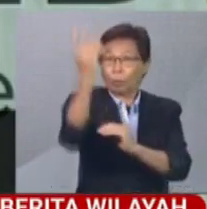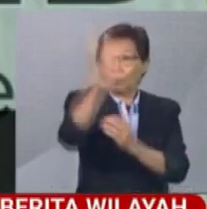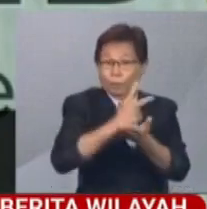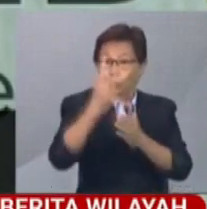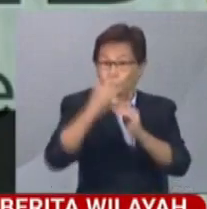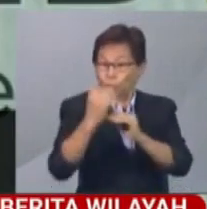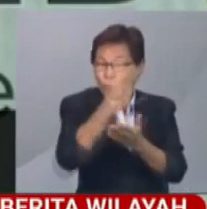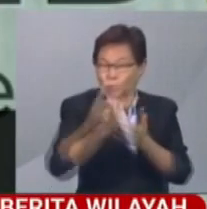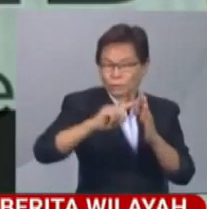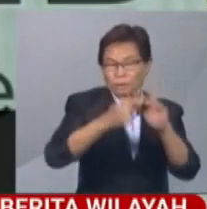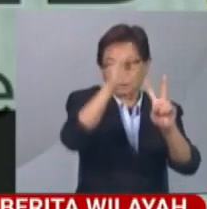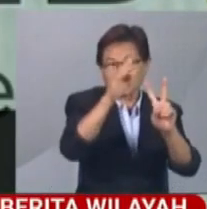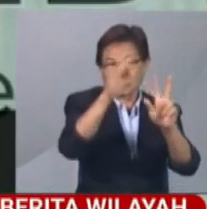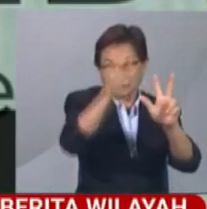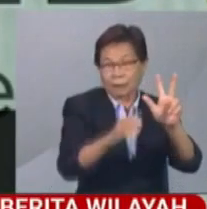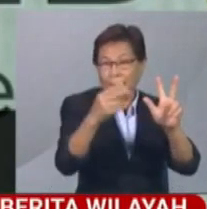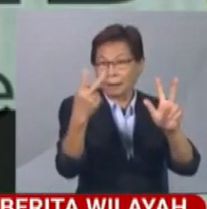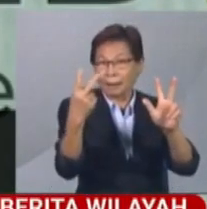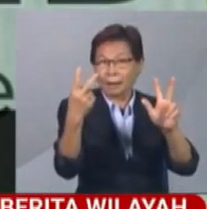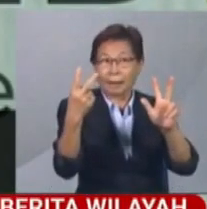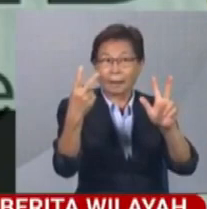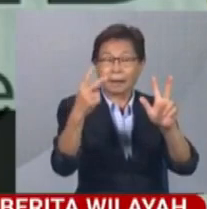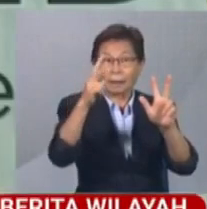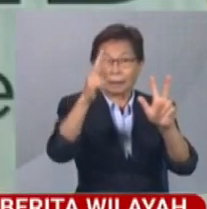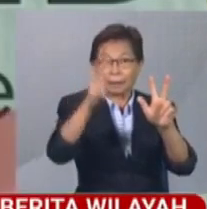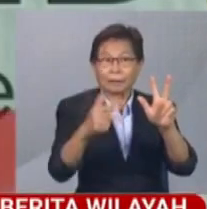sejak 3 April 2020, seramai